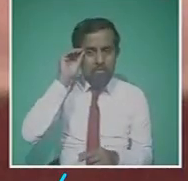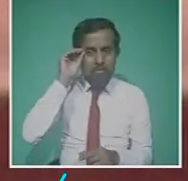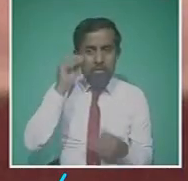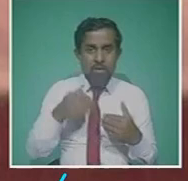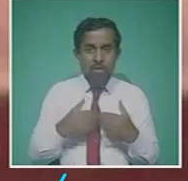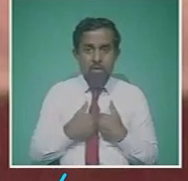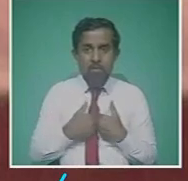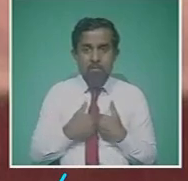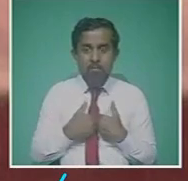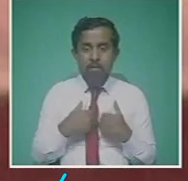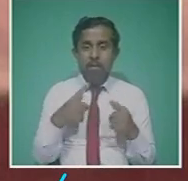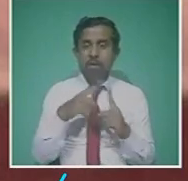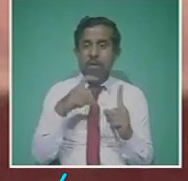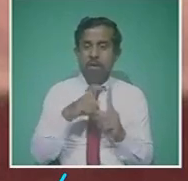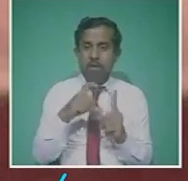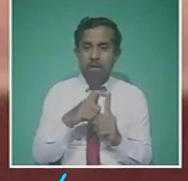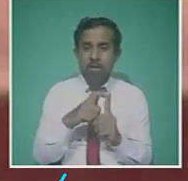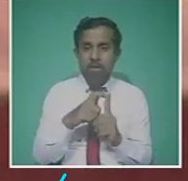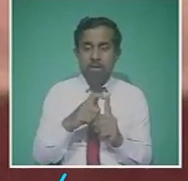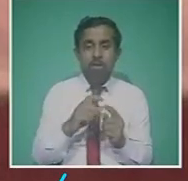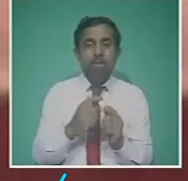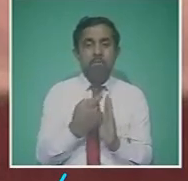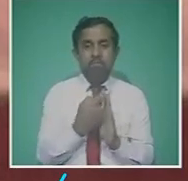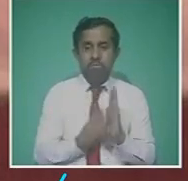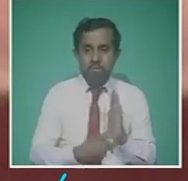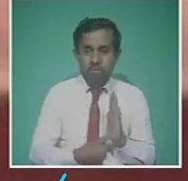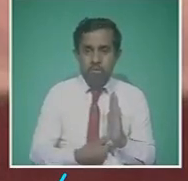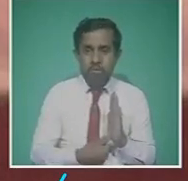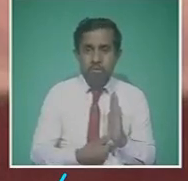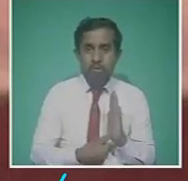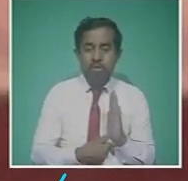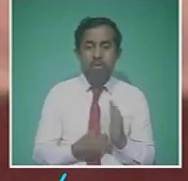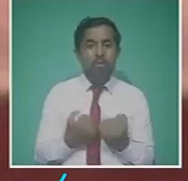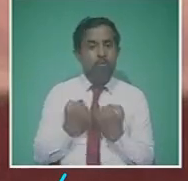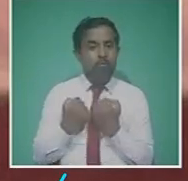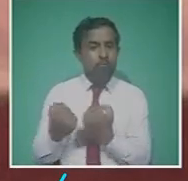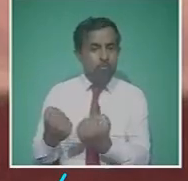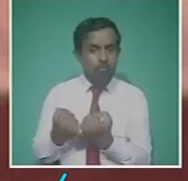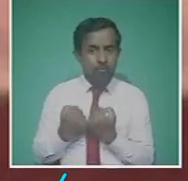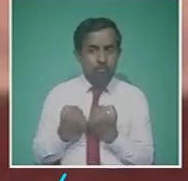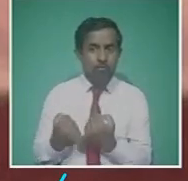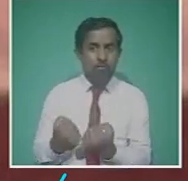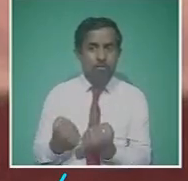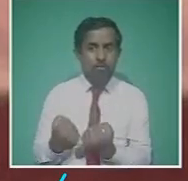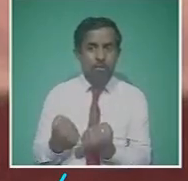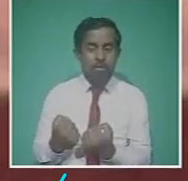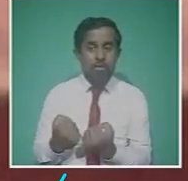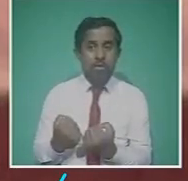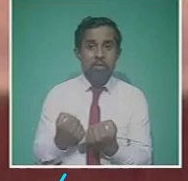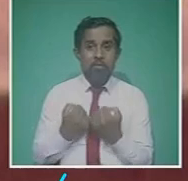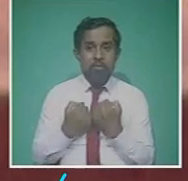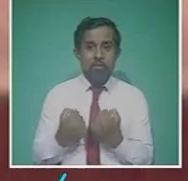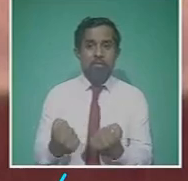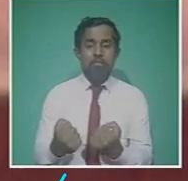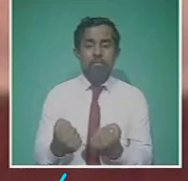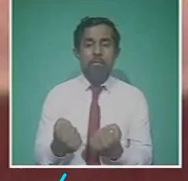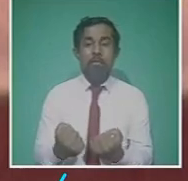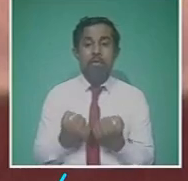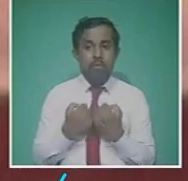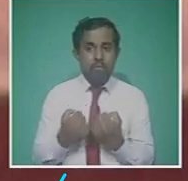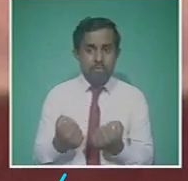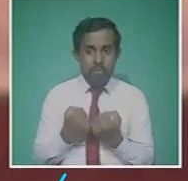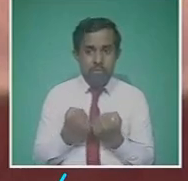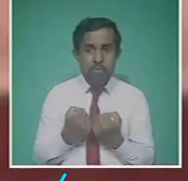අපේ තියෙන අධ්‍යාපන ප්‍රතිපත්තිය අපේ තියෙන ප්‍රවාහන මේ ප්‍රවාහනේ එහෙම නැත්නම්